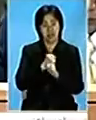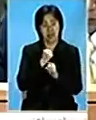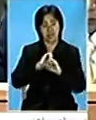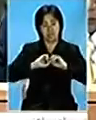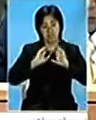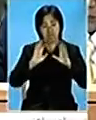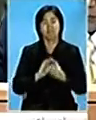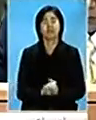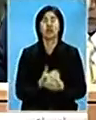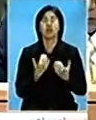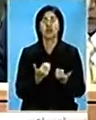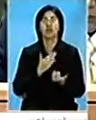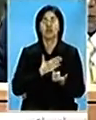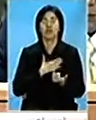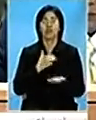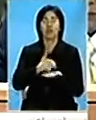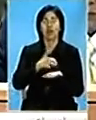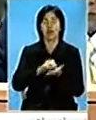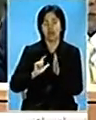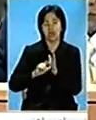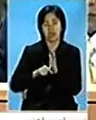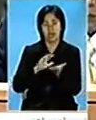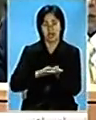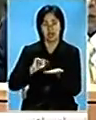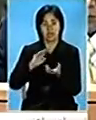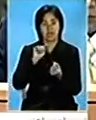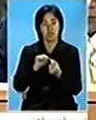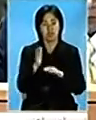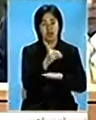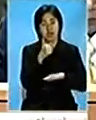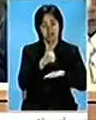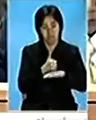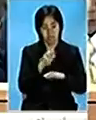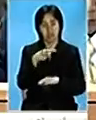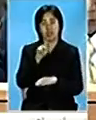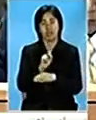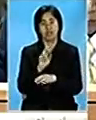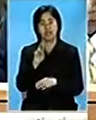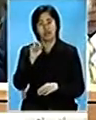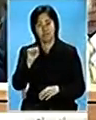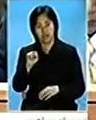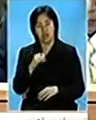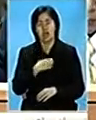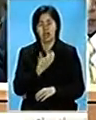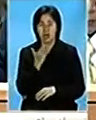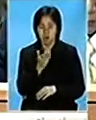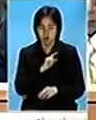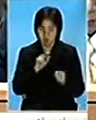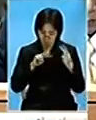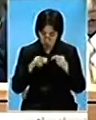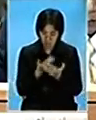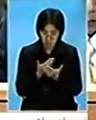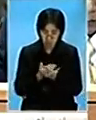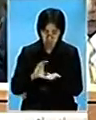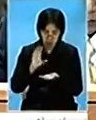วันนี้ผมอยากเรียนไปทางเลขาธิการสถาบันพระปกเกล้าและประธานรัฐสภาขอให้ท่านได้ช่วยดูแลงบประมาณให้สภา